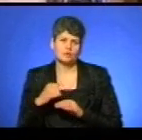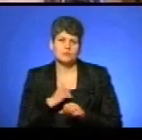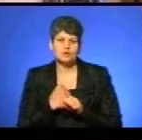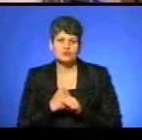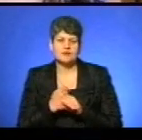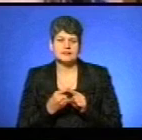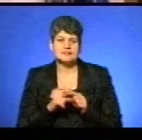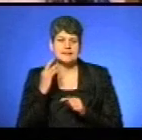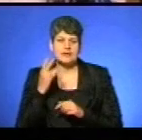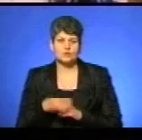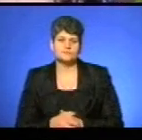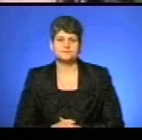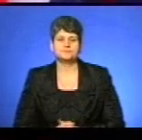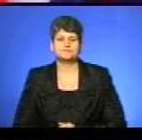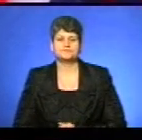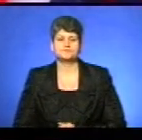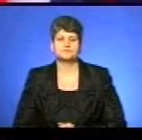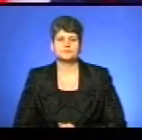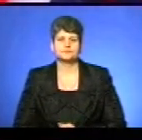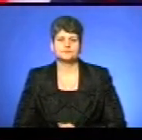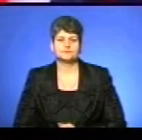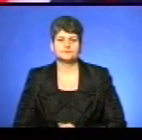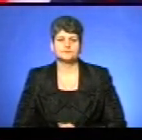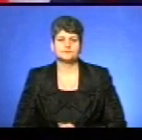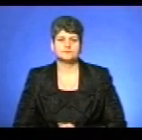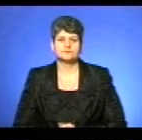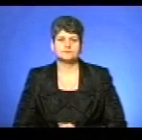ідеєю. Анжела Шова, Василь Панчук, новини.